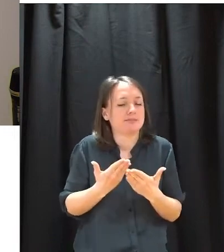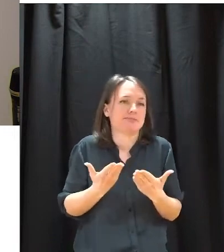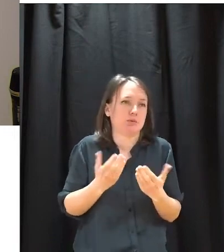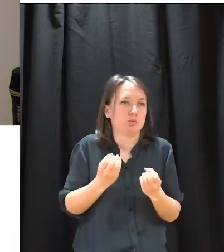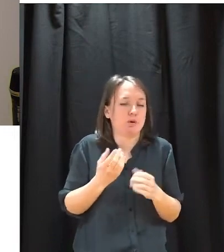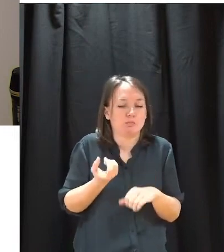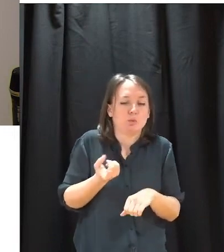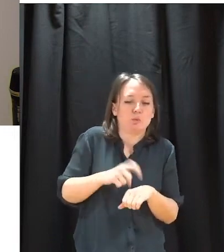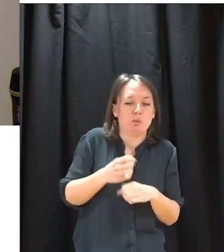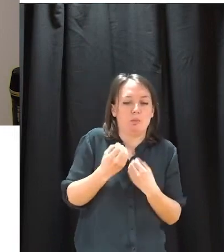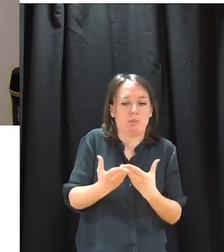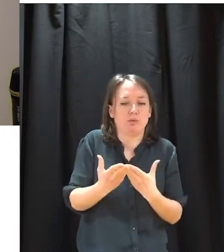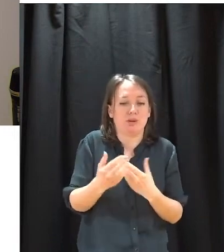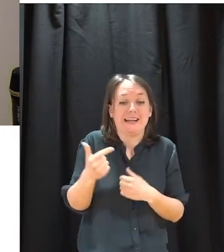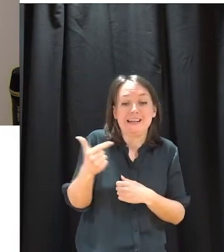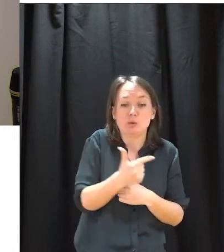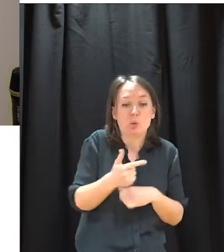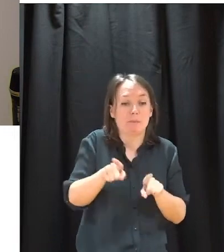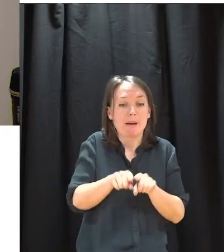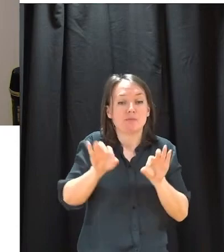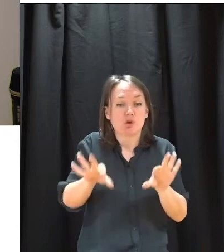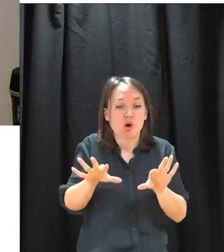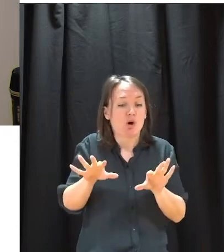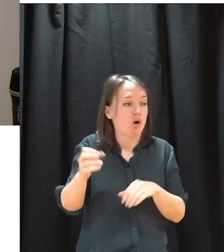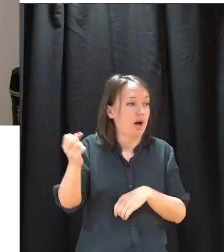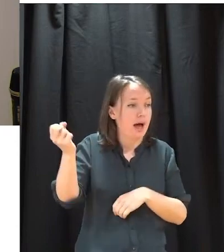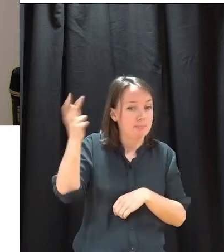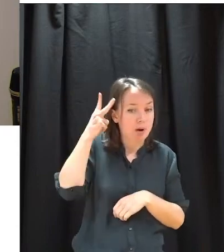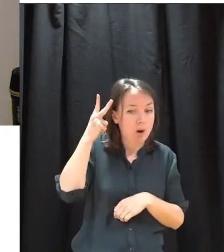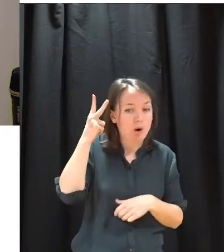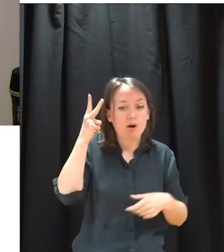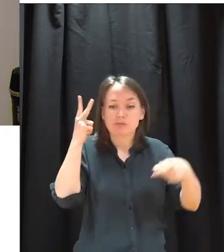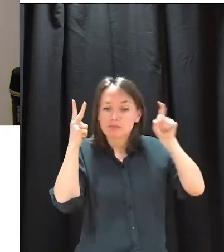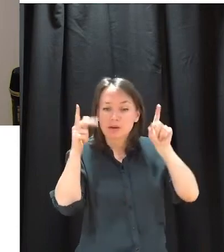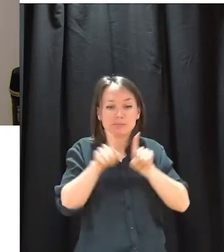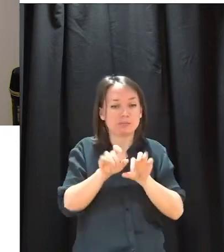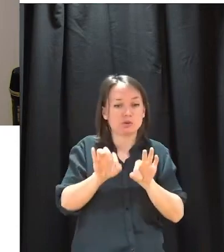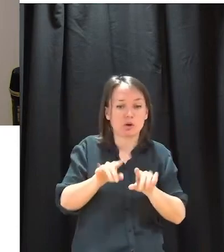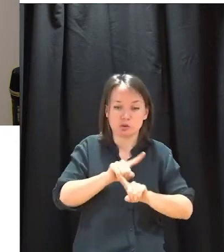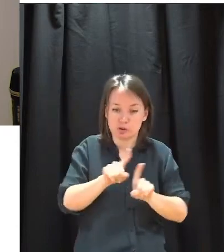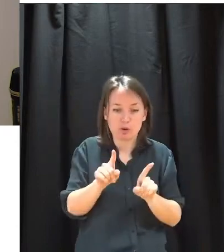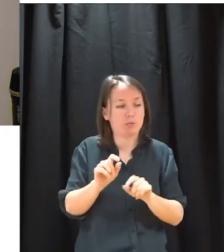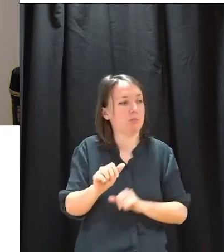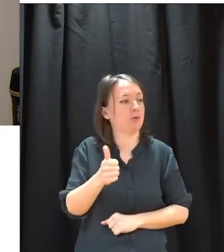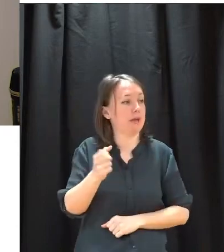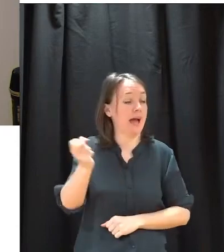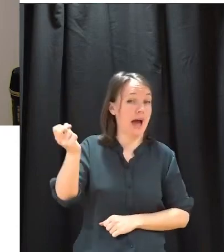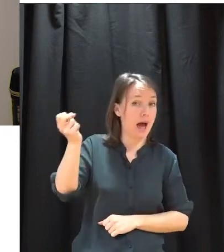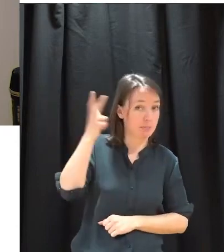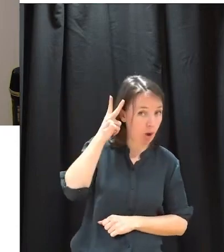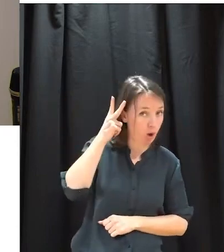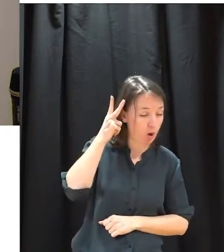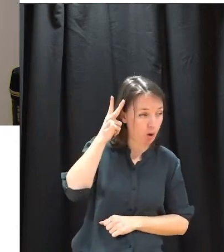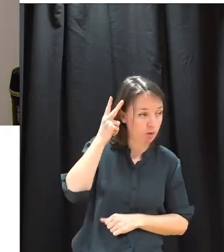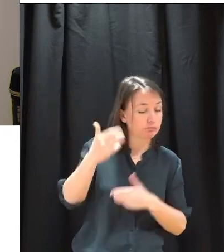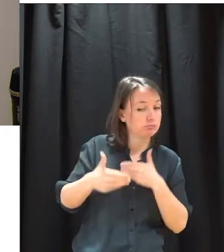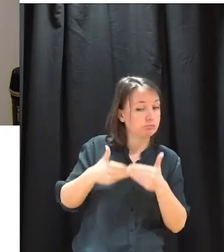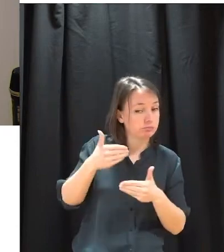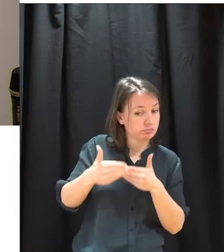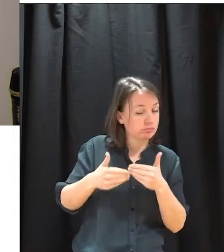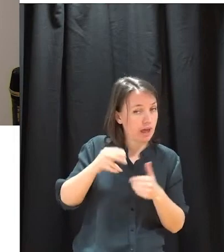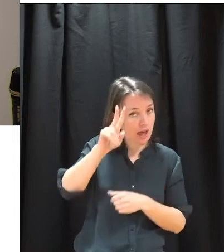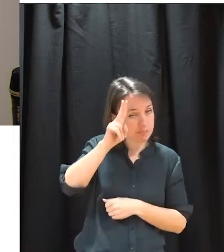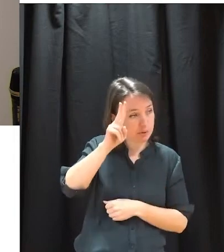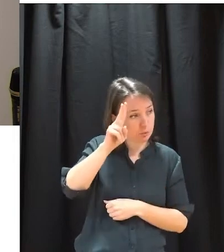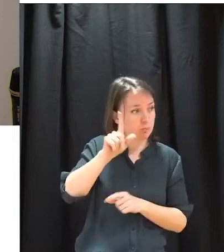les deux types d'appareillage aux enfants. Il y aura d'abord l'implant, et ensuite, quand il se sera habitué à l'implant, parce qu'il n'entend pas tout à